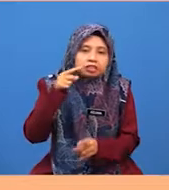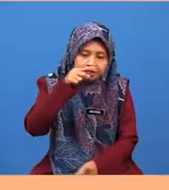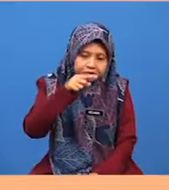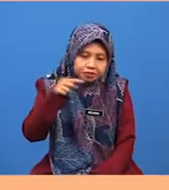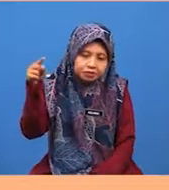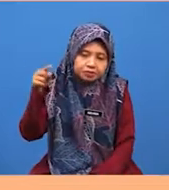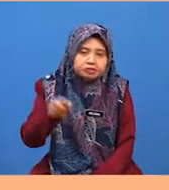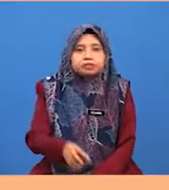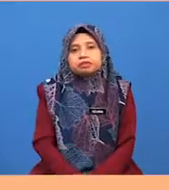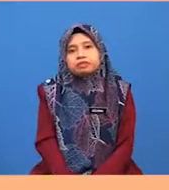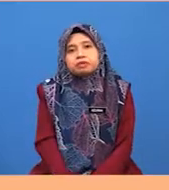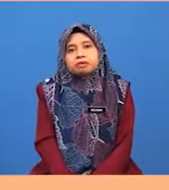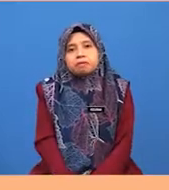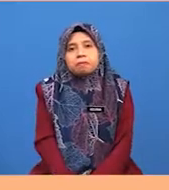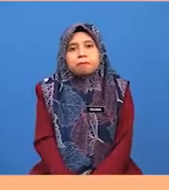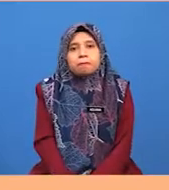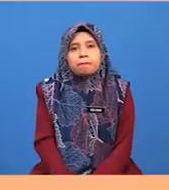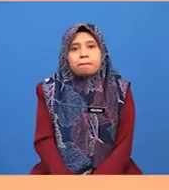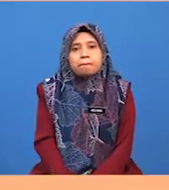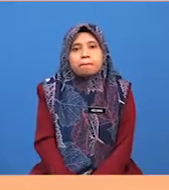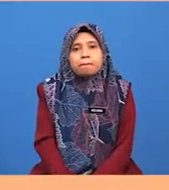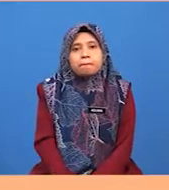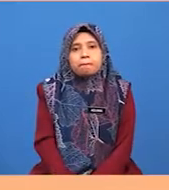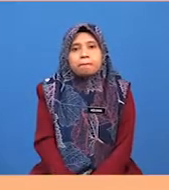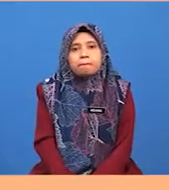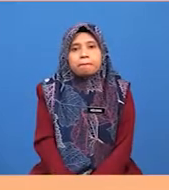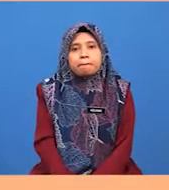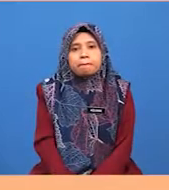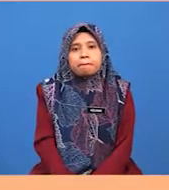ayat yang ketujuh ini ada perluasan subjek.